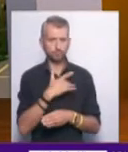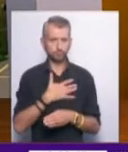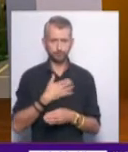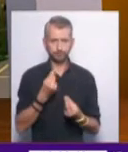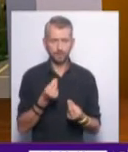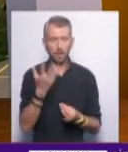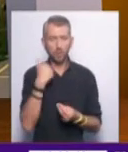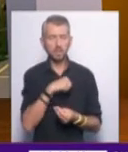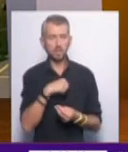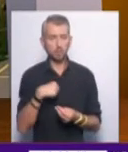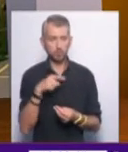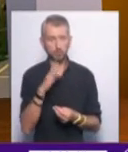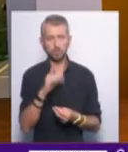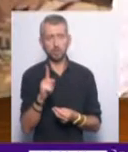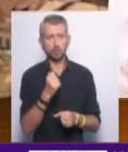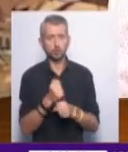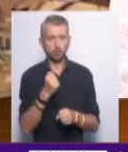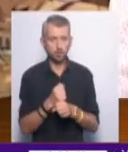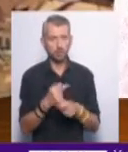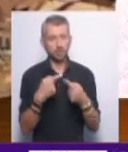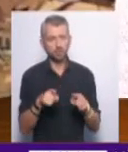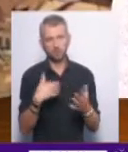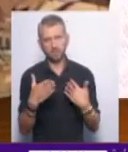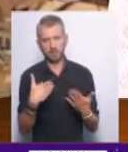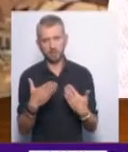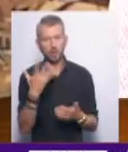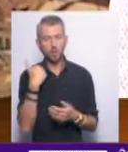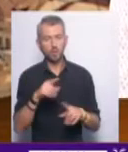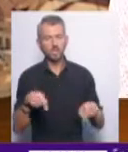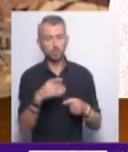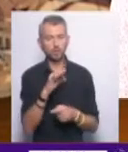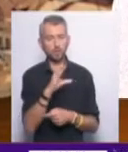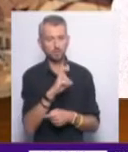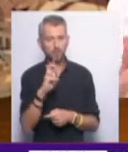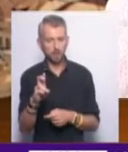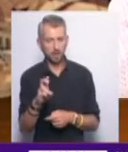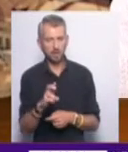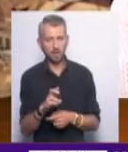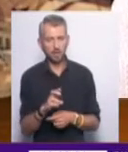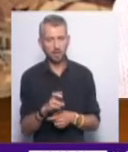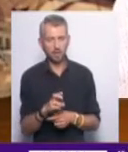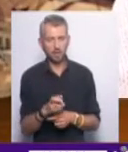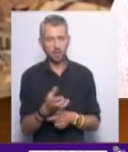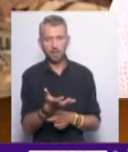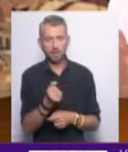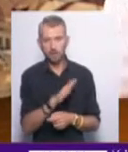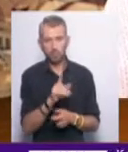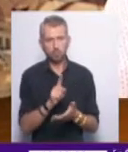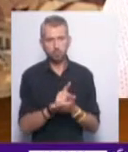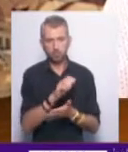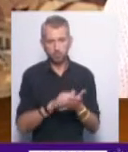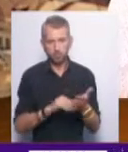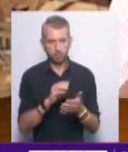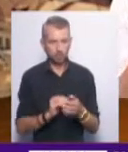ви самостійно будете щось робити, інший підхід. Коли створена ОСББ, не беручи і податки на